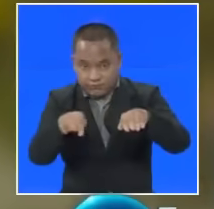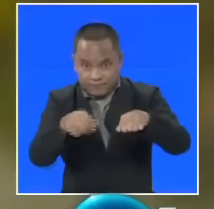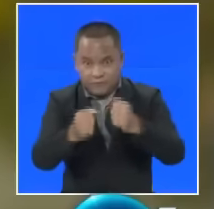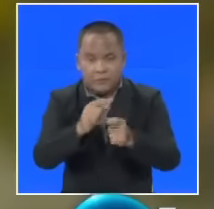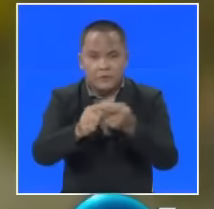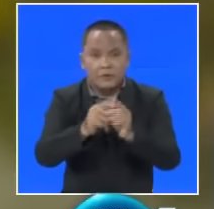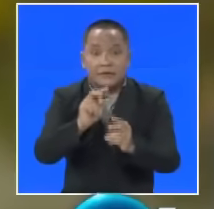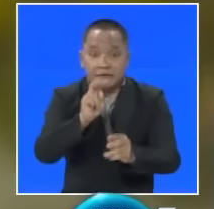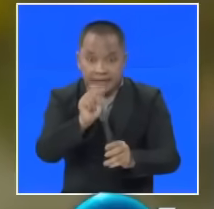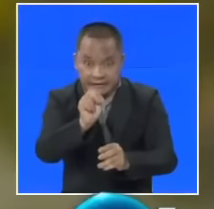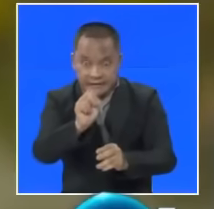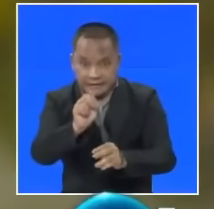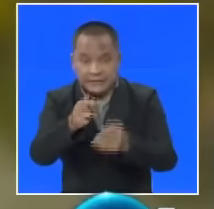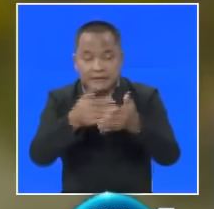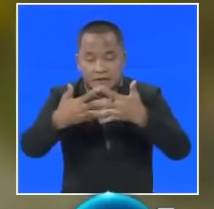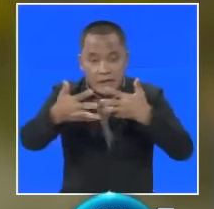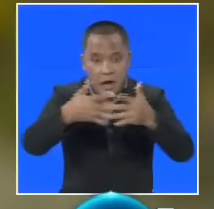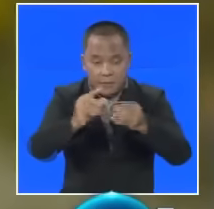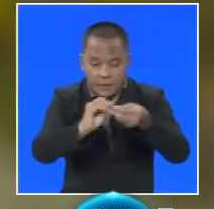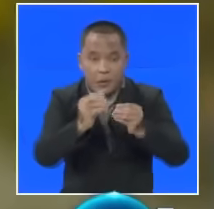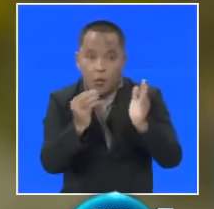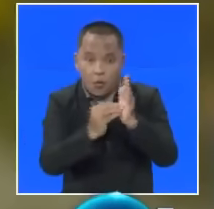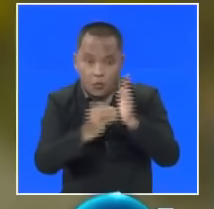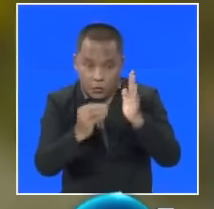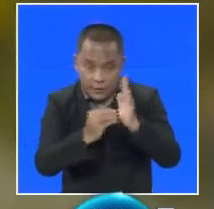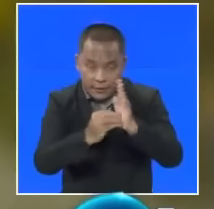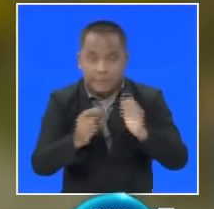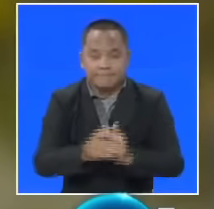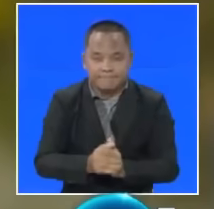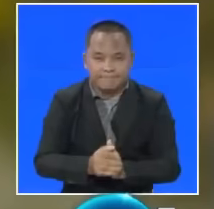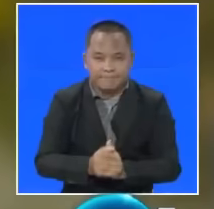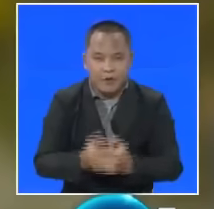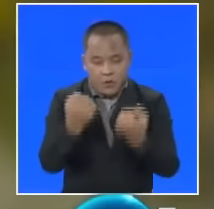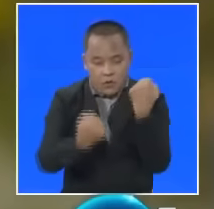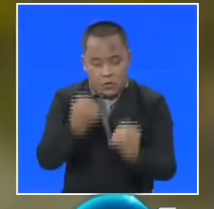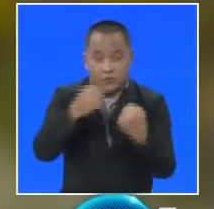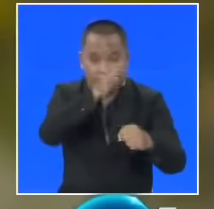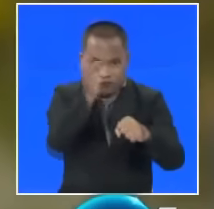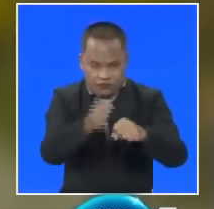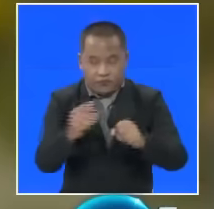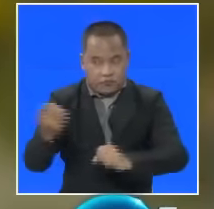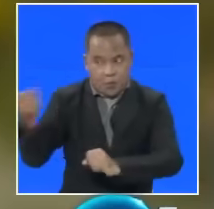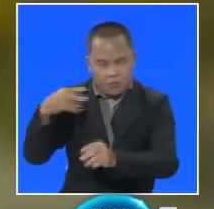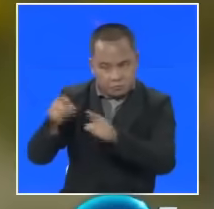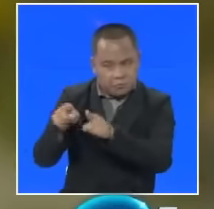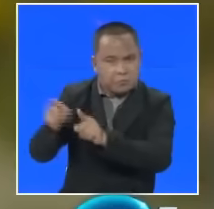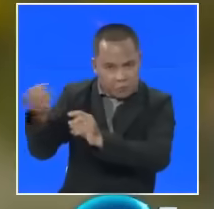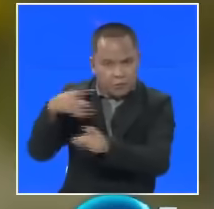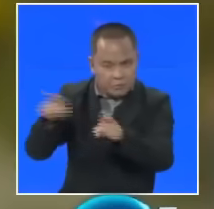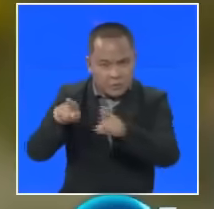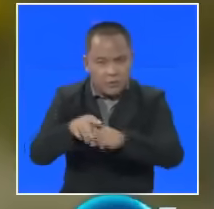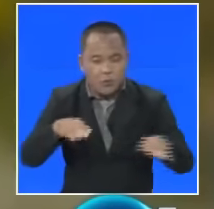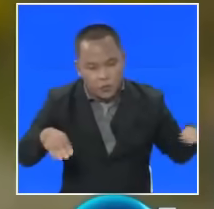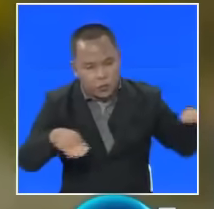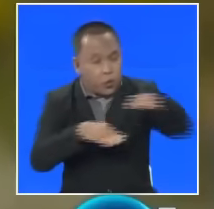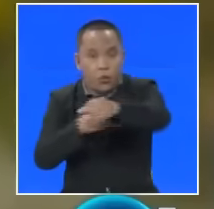ยี่ห้อนิสสันนาวาร่าสีเทาป้ายทะเบียนกรุงเทพมหานครนั่นแหละค่ะเป็นรถคันเดียวกับที่ได้รับแจ้งจากสายลับขับผ่